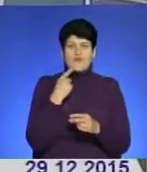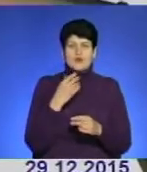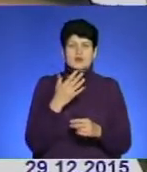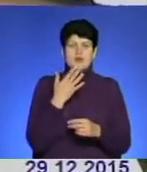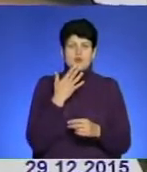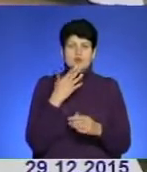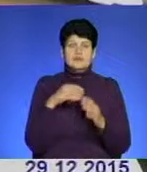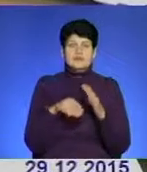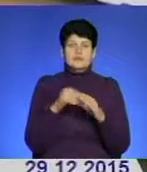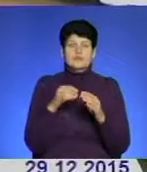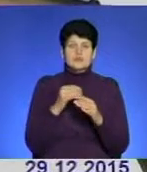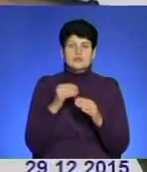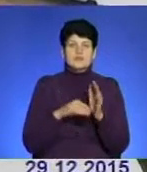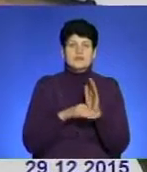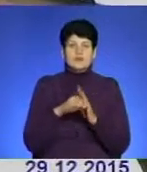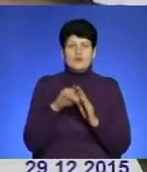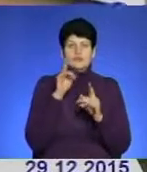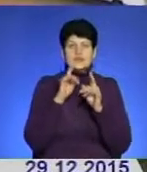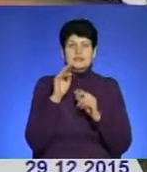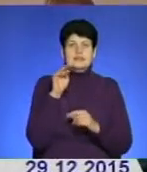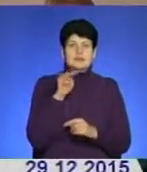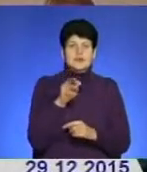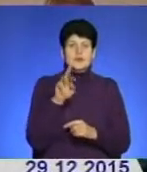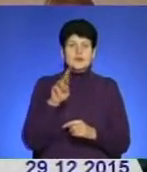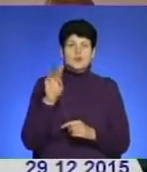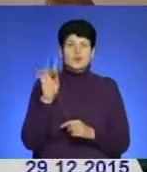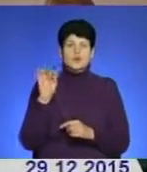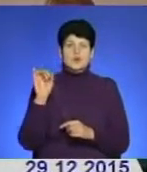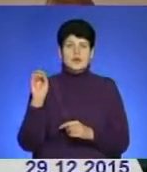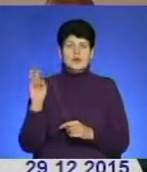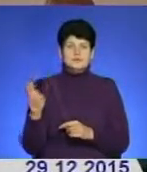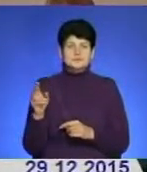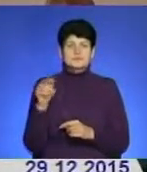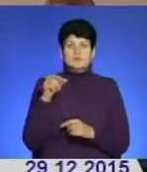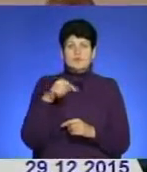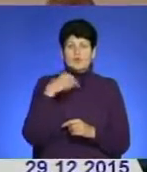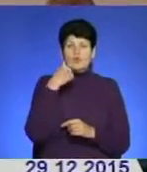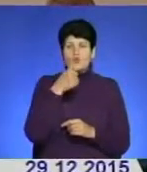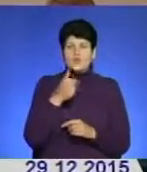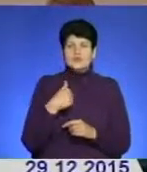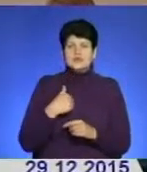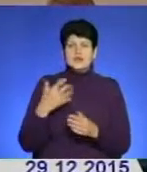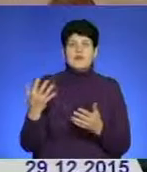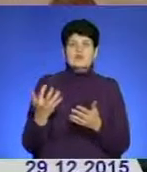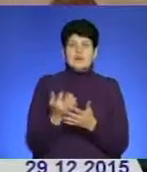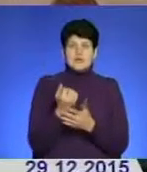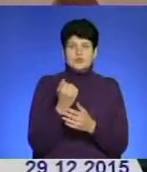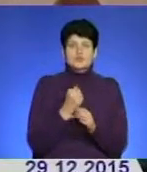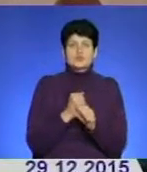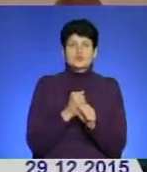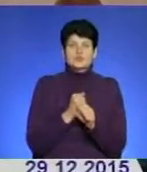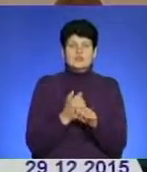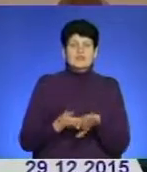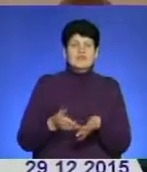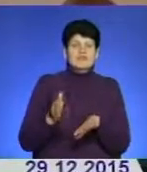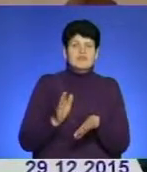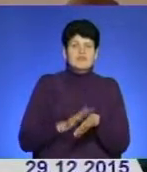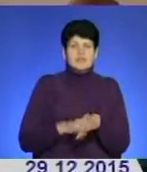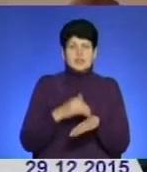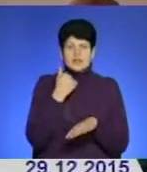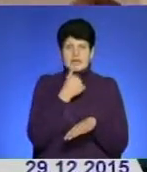депутат Верховної Ради України Тарас Юрик. В цьому році нам вдалося зробити в такий важкий і складний